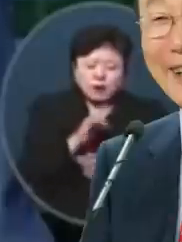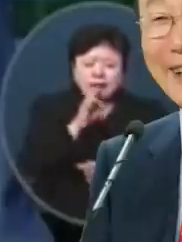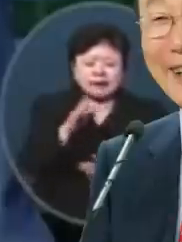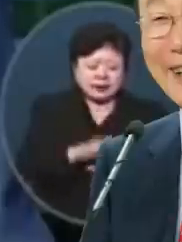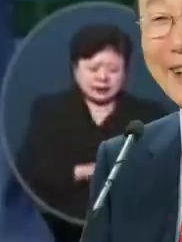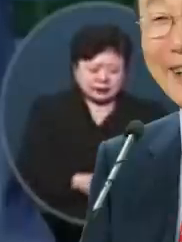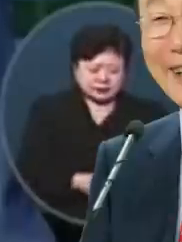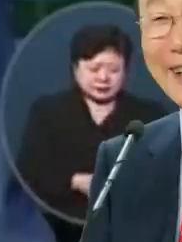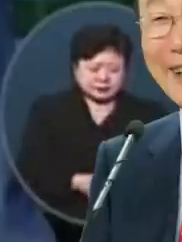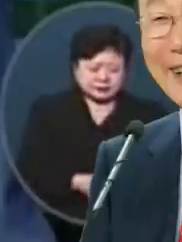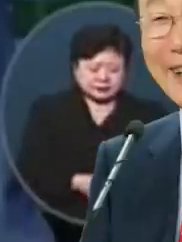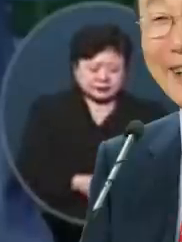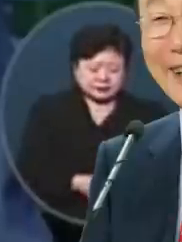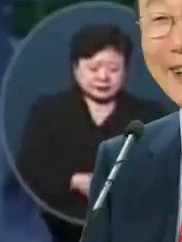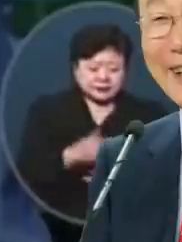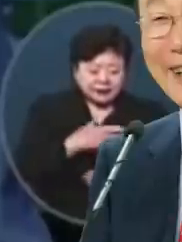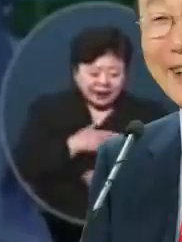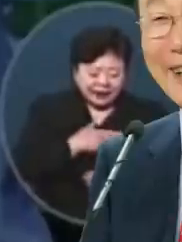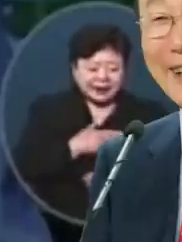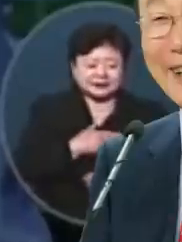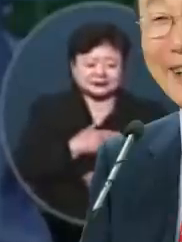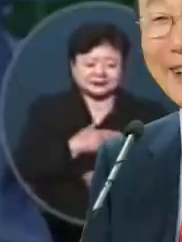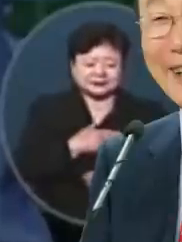것입니다. 내가